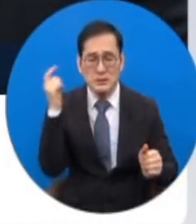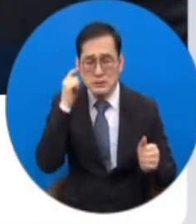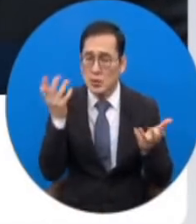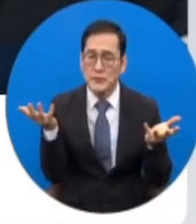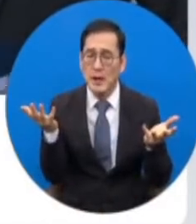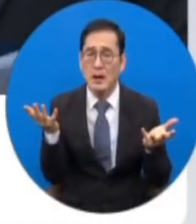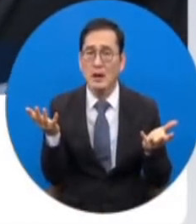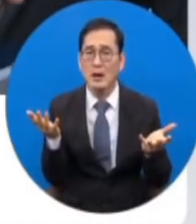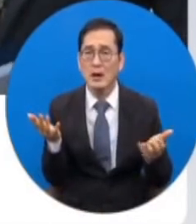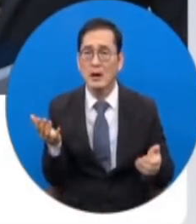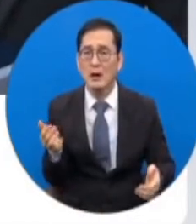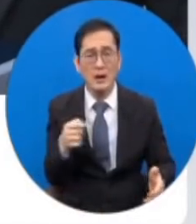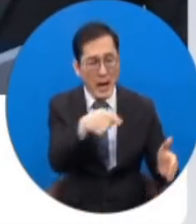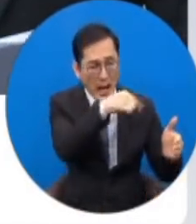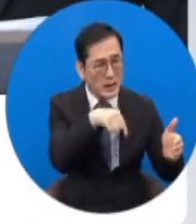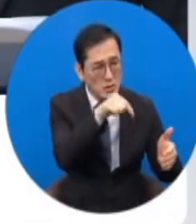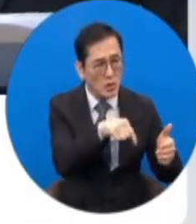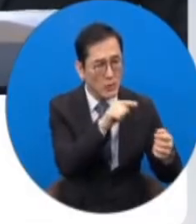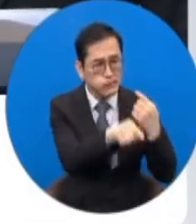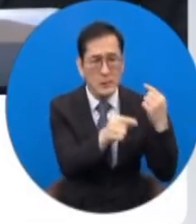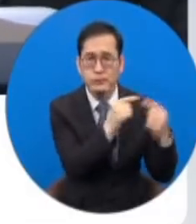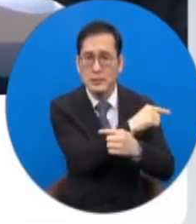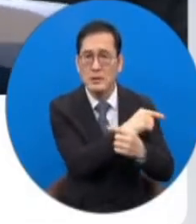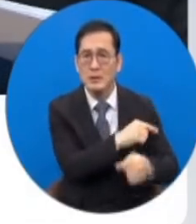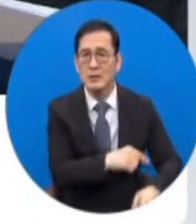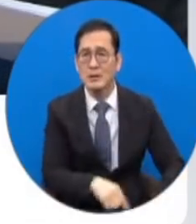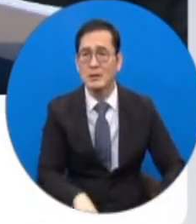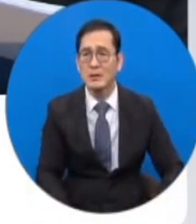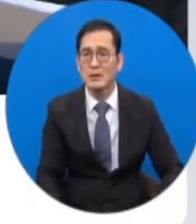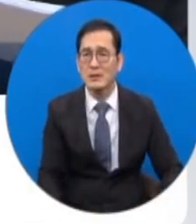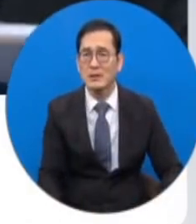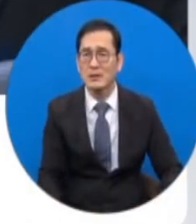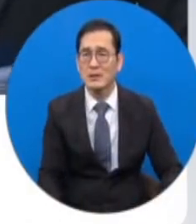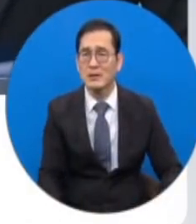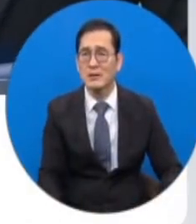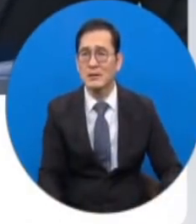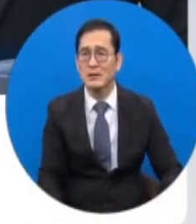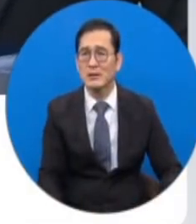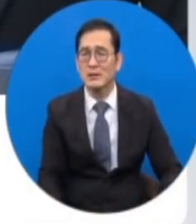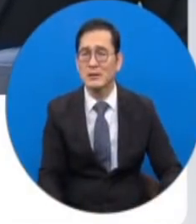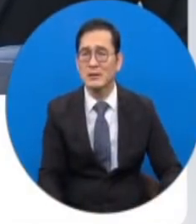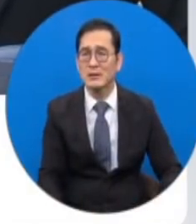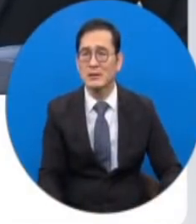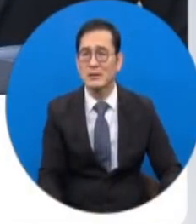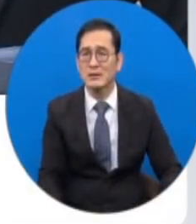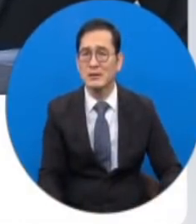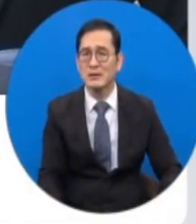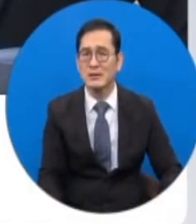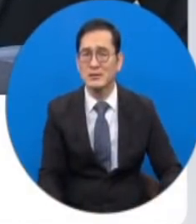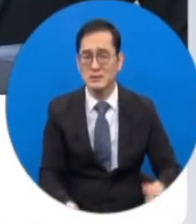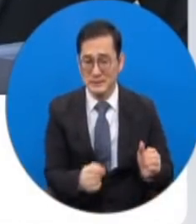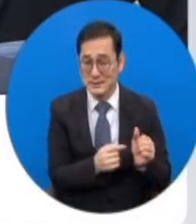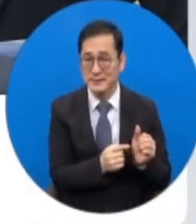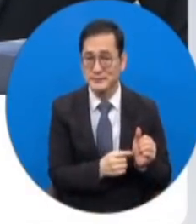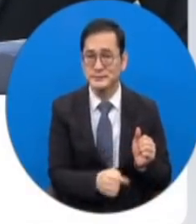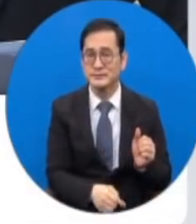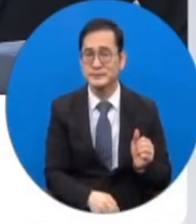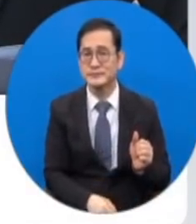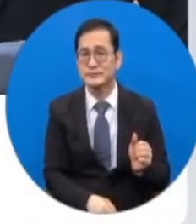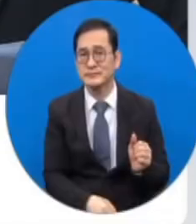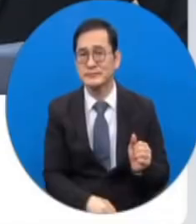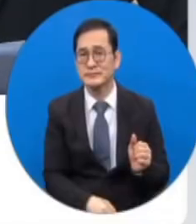이제 그니까 내부 내에서도 서로 말이 다른 거죠 근데 이태균 2 안철수 게 전달